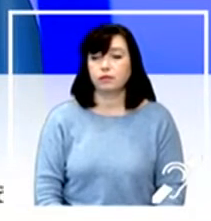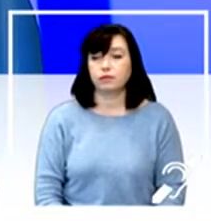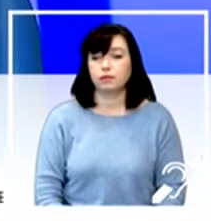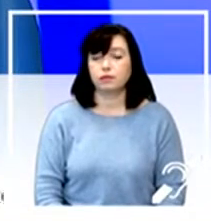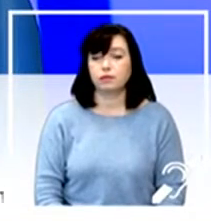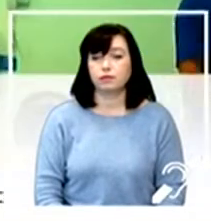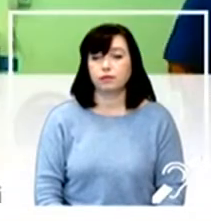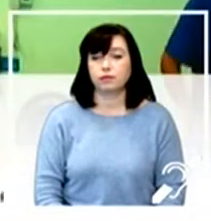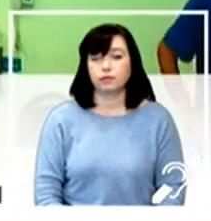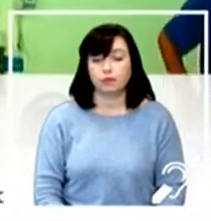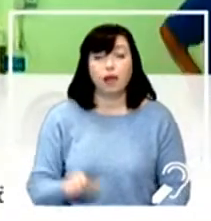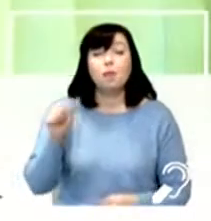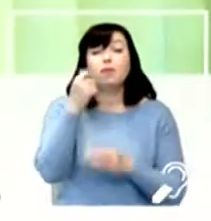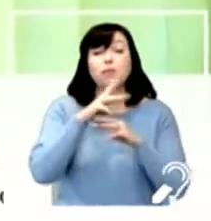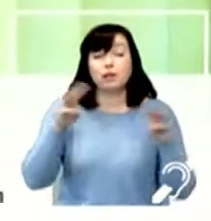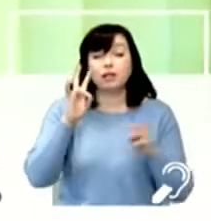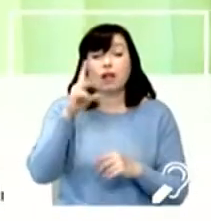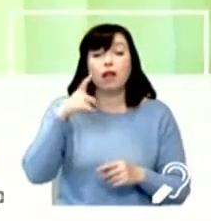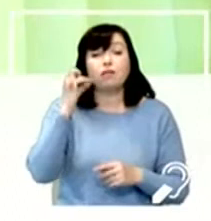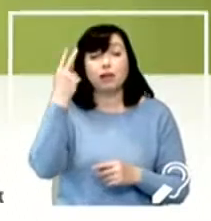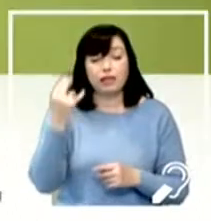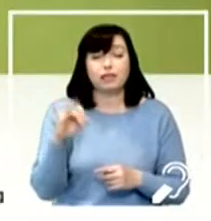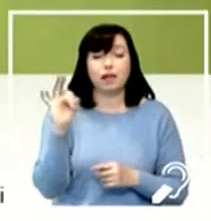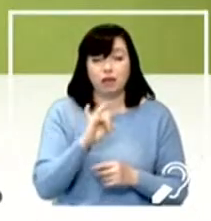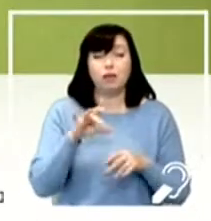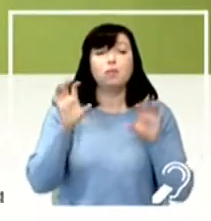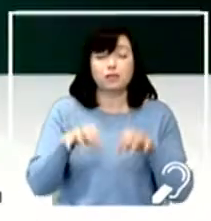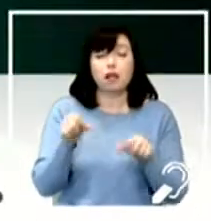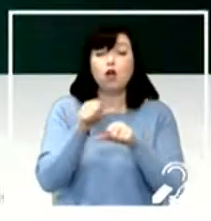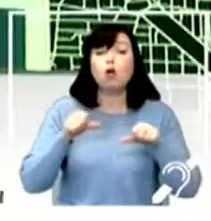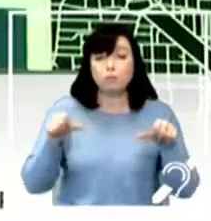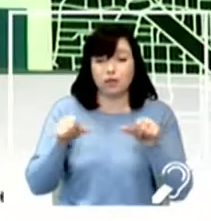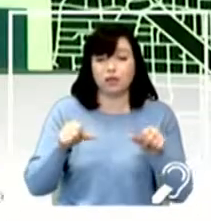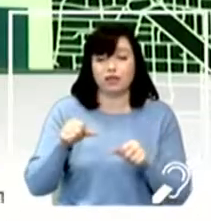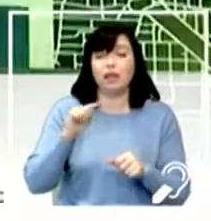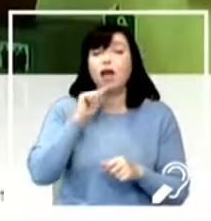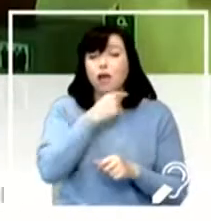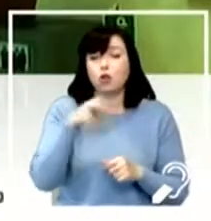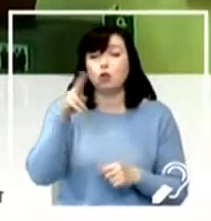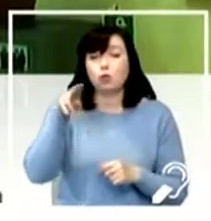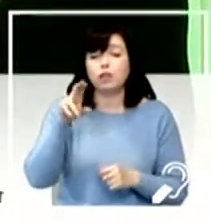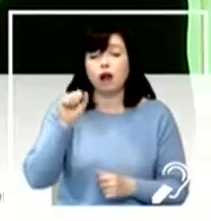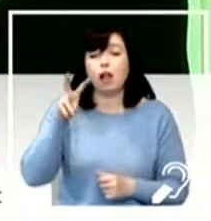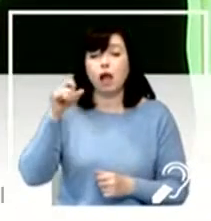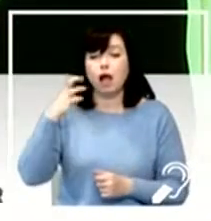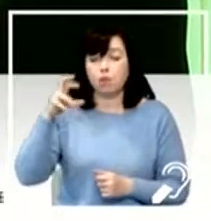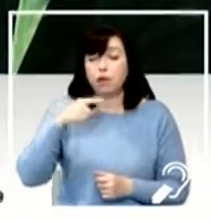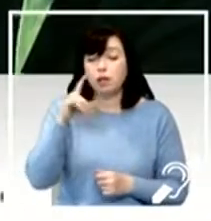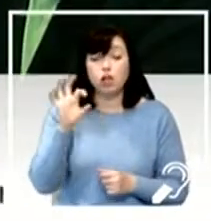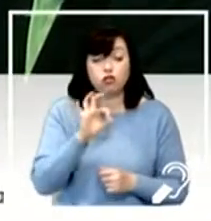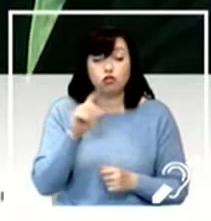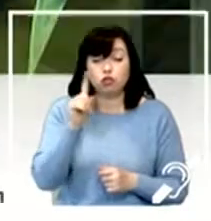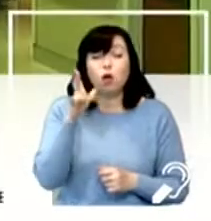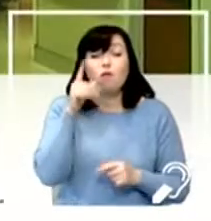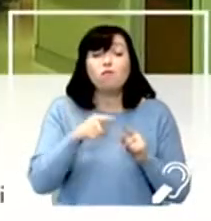we think. Premierul Natalia Gavrilița și președintele Comisiei Parlamentare pentru Economie, Dumitru Alaiba, au declarat că într-o perioadă de